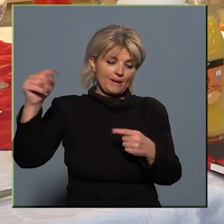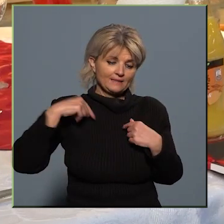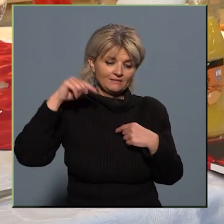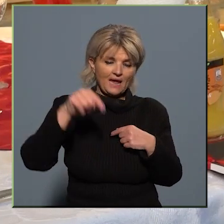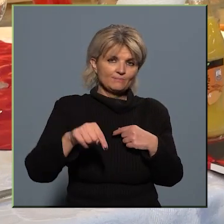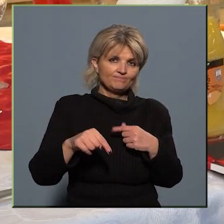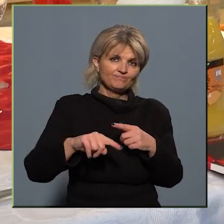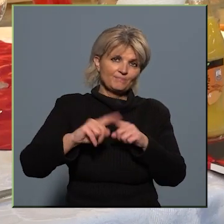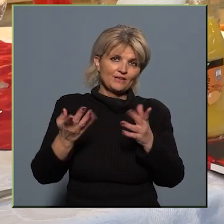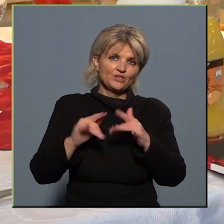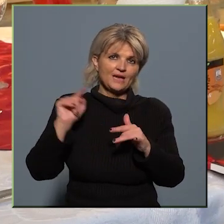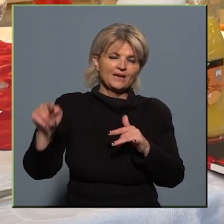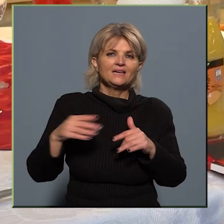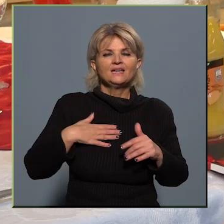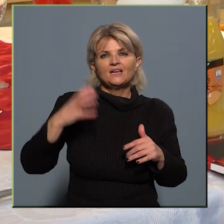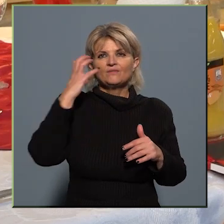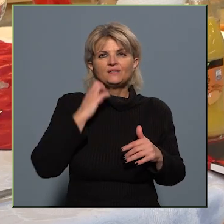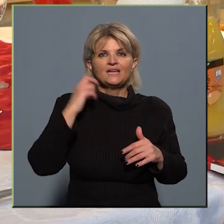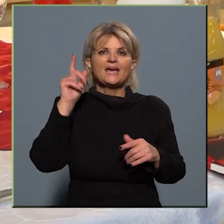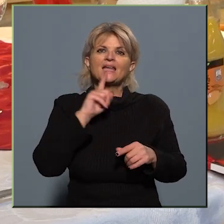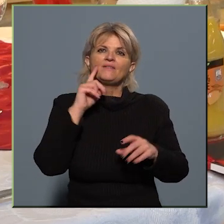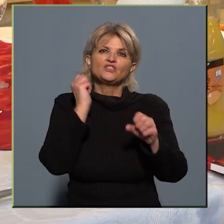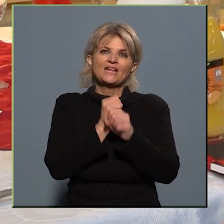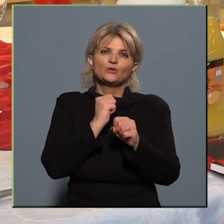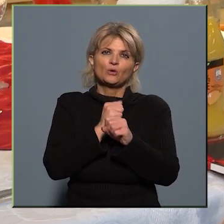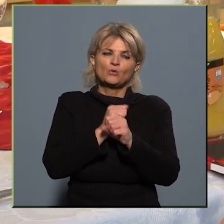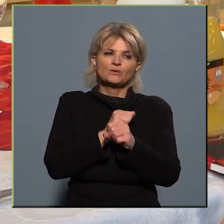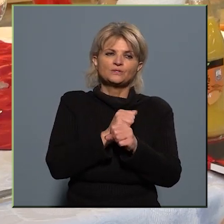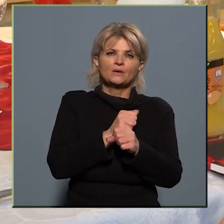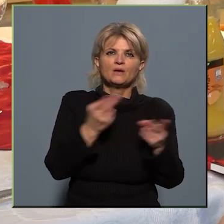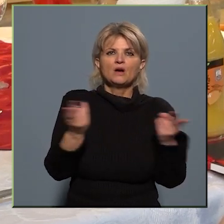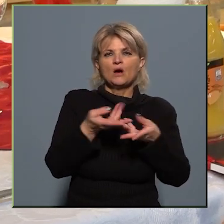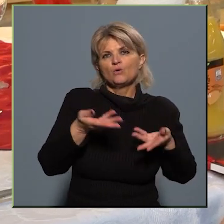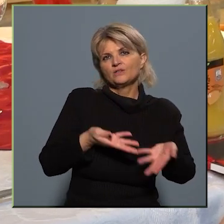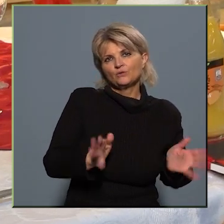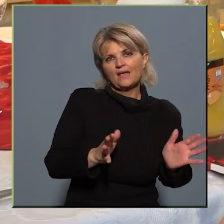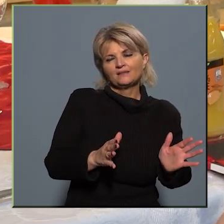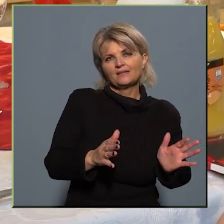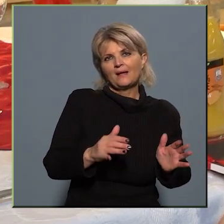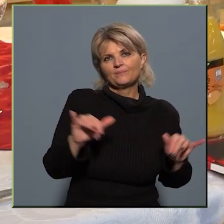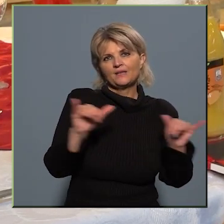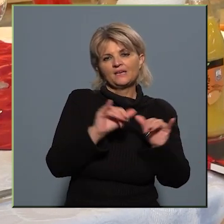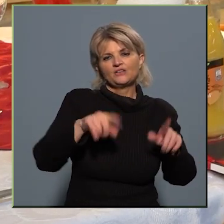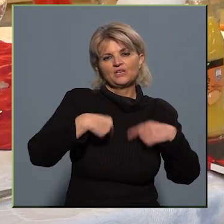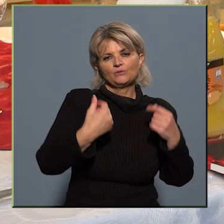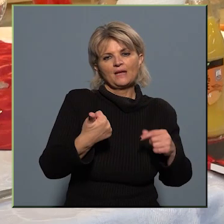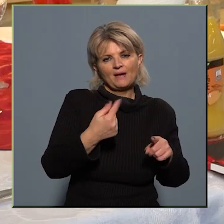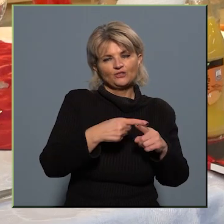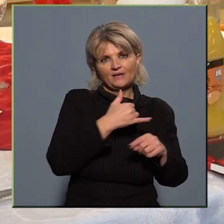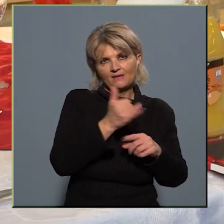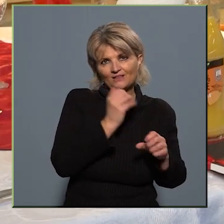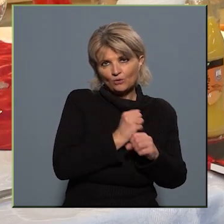meg hát én vidéken nagyon keveset dolgoztam ott, ahol születtem közel érettségi után 1,5 évet, és